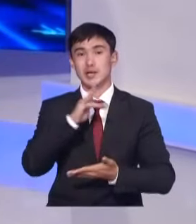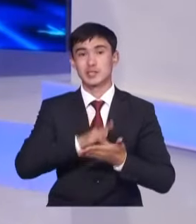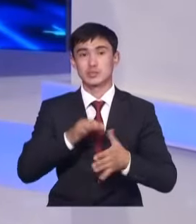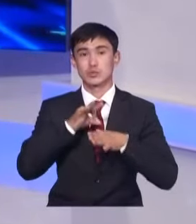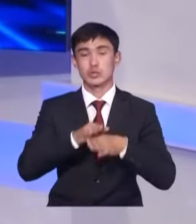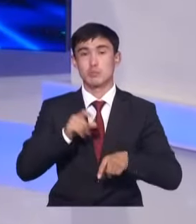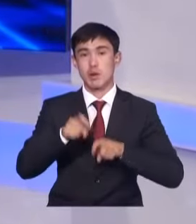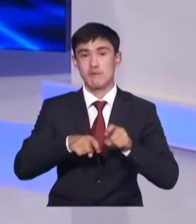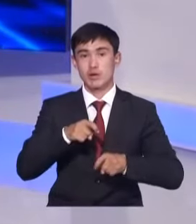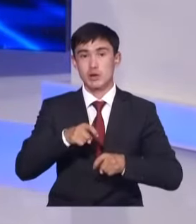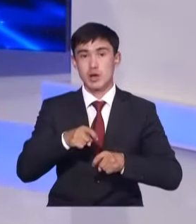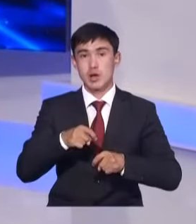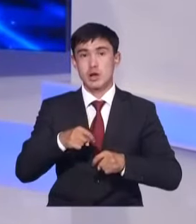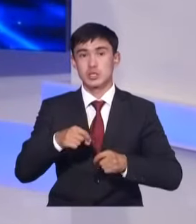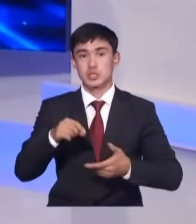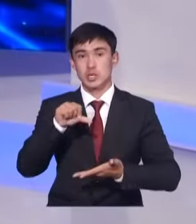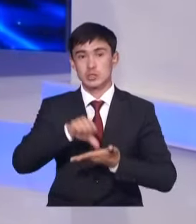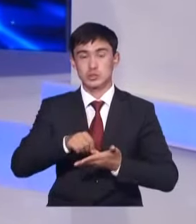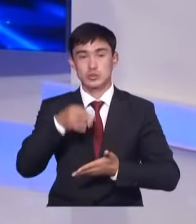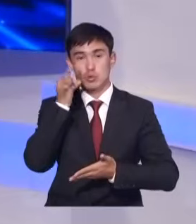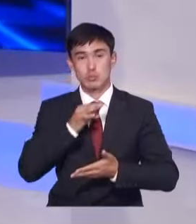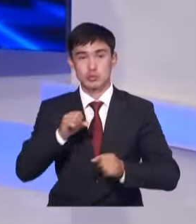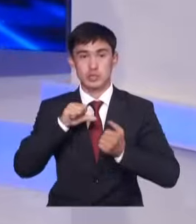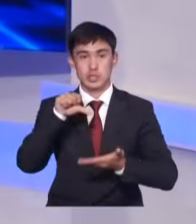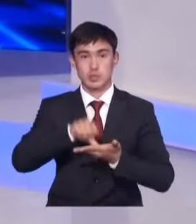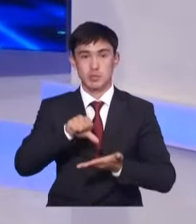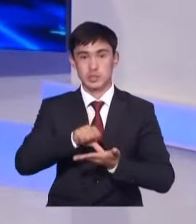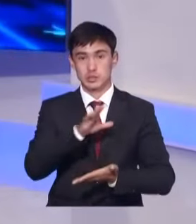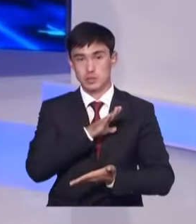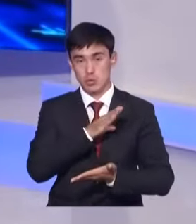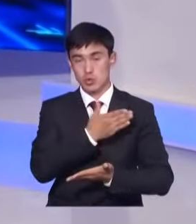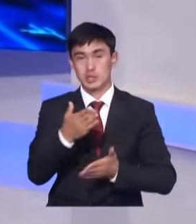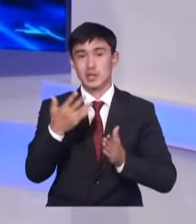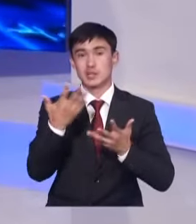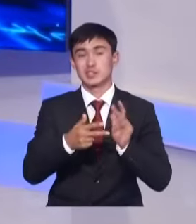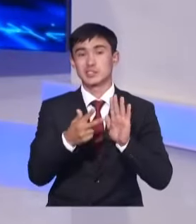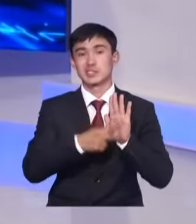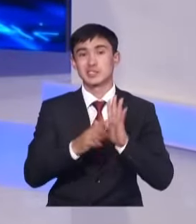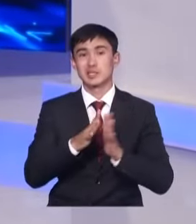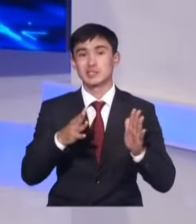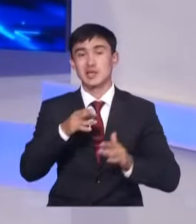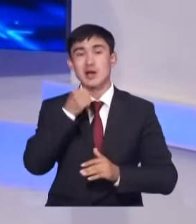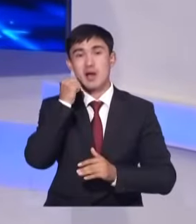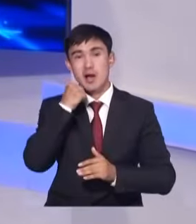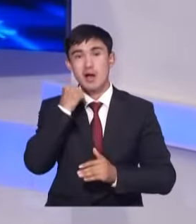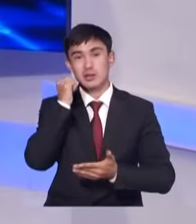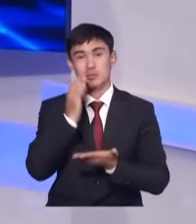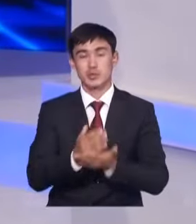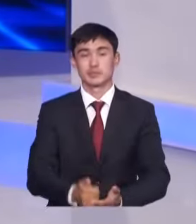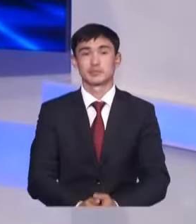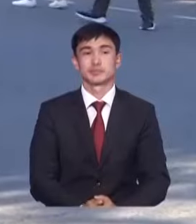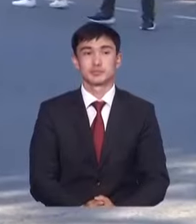қаласында өткен марафонға әуесқой және кәсіпқой спортшылар да бақсынады. Олардың арасында 80-нен асқан қария да